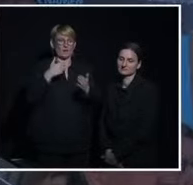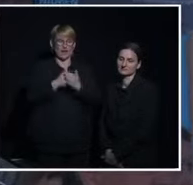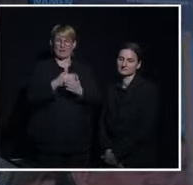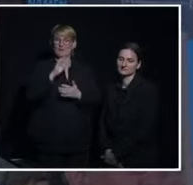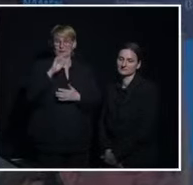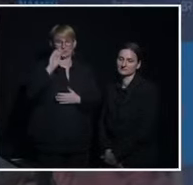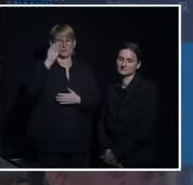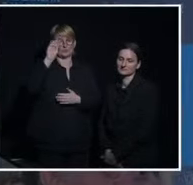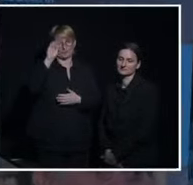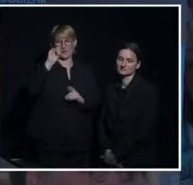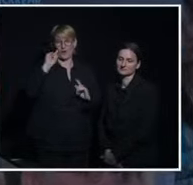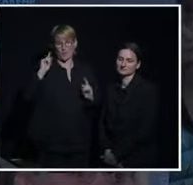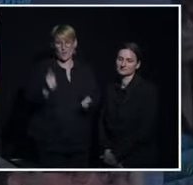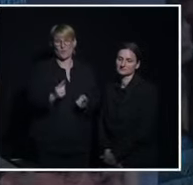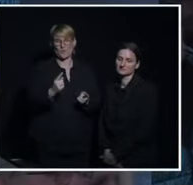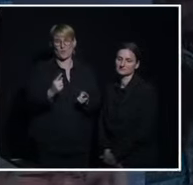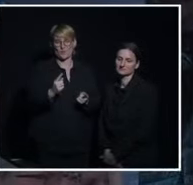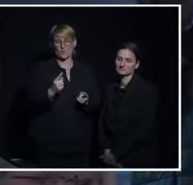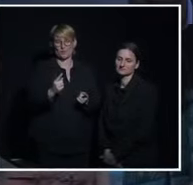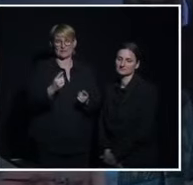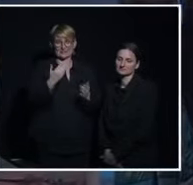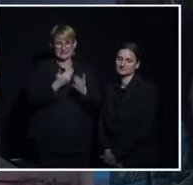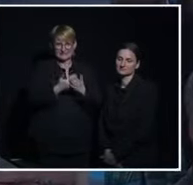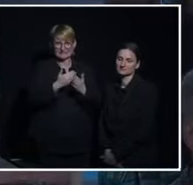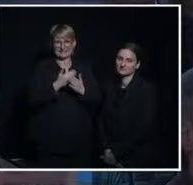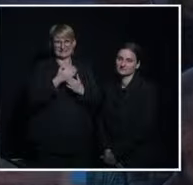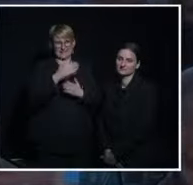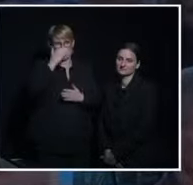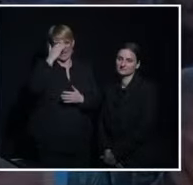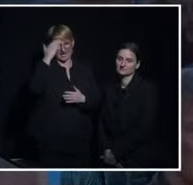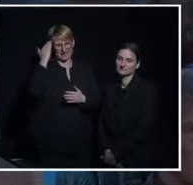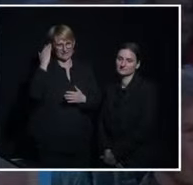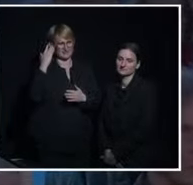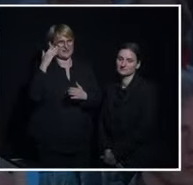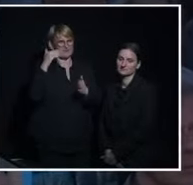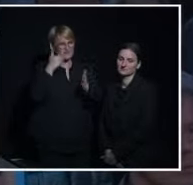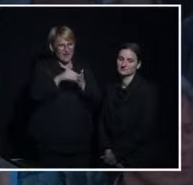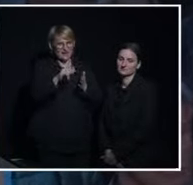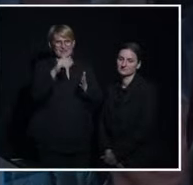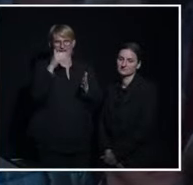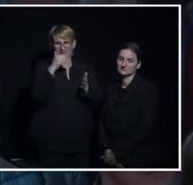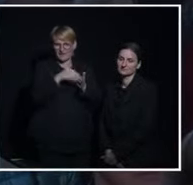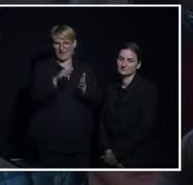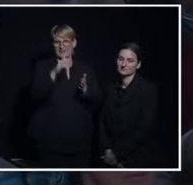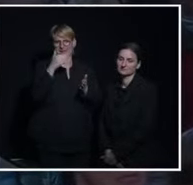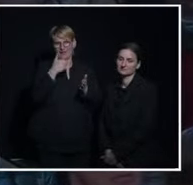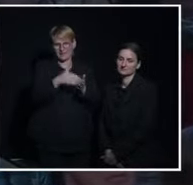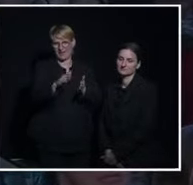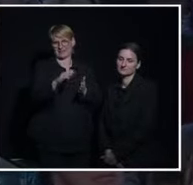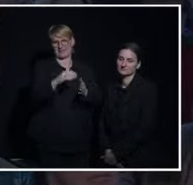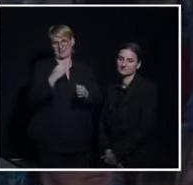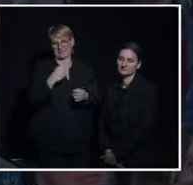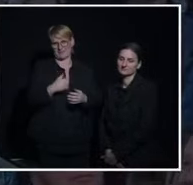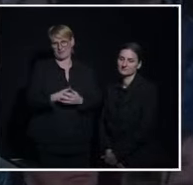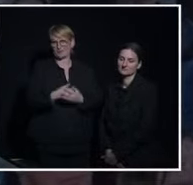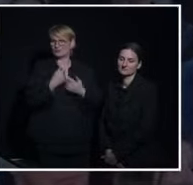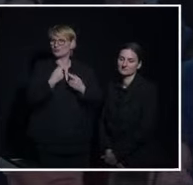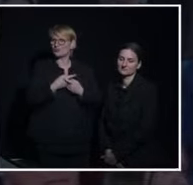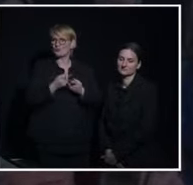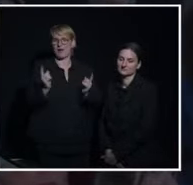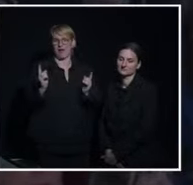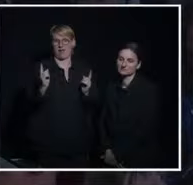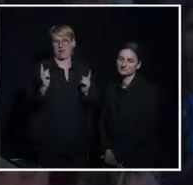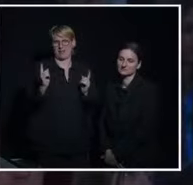Zukunft auf diese Erinnerung weiterzuarbeiten. Ja, und also nun überall, wo